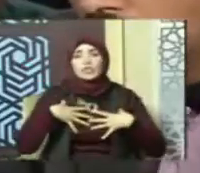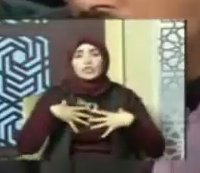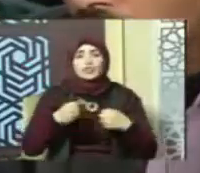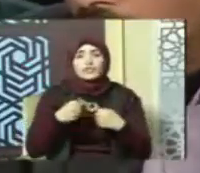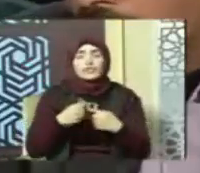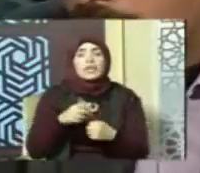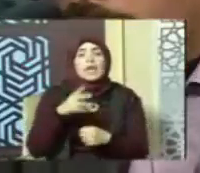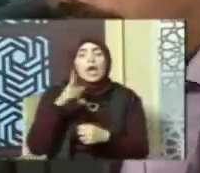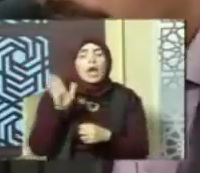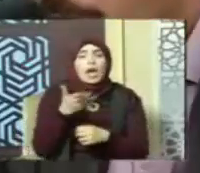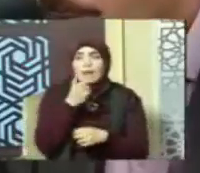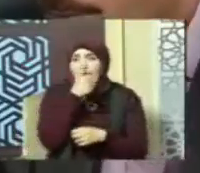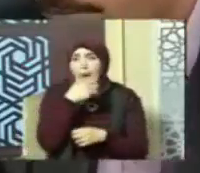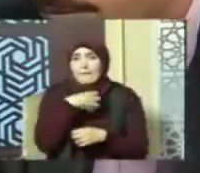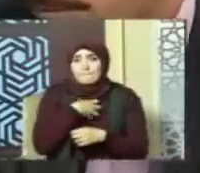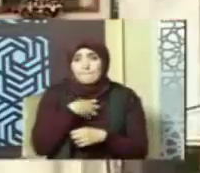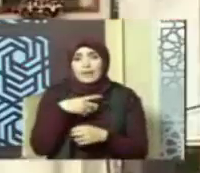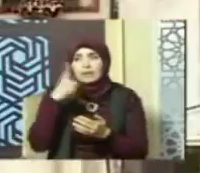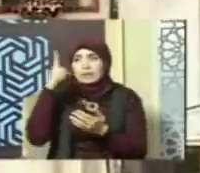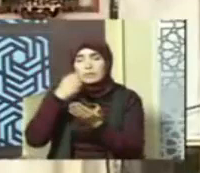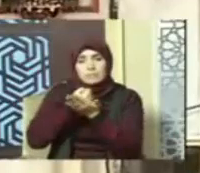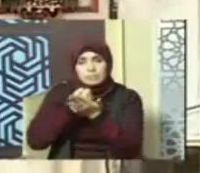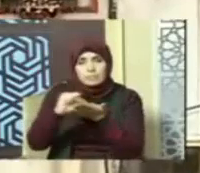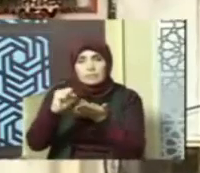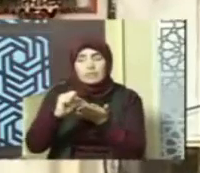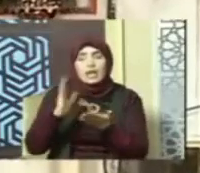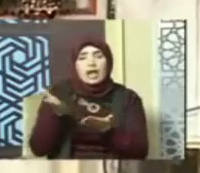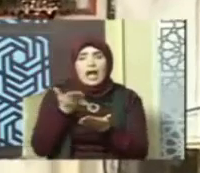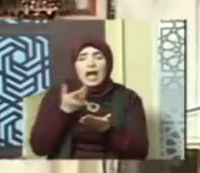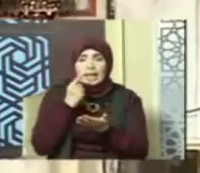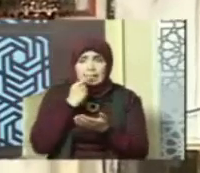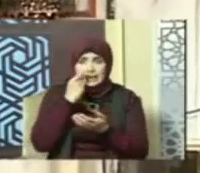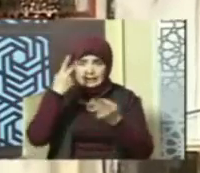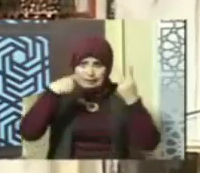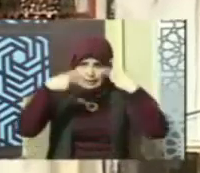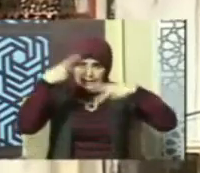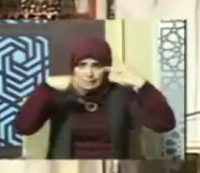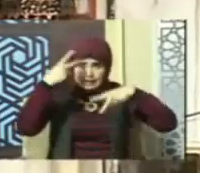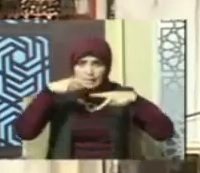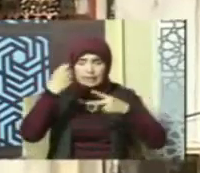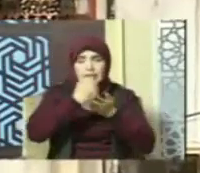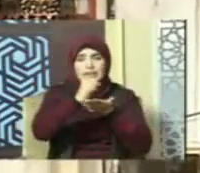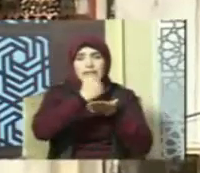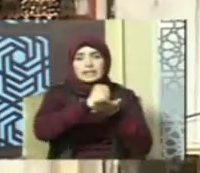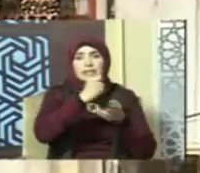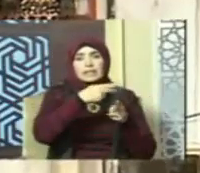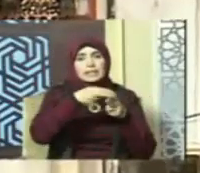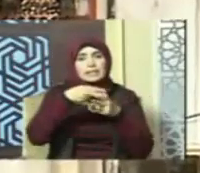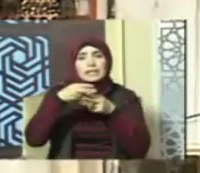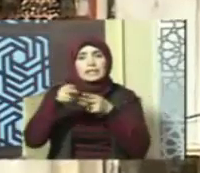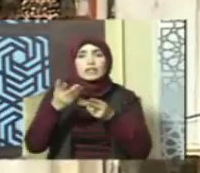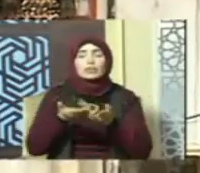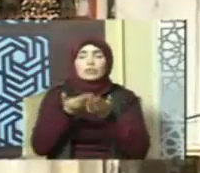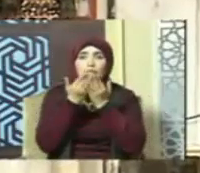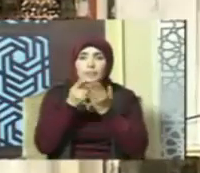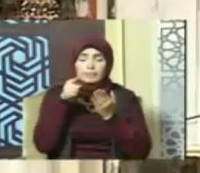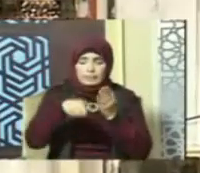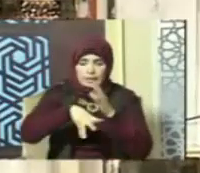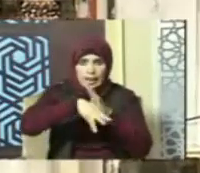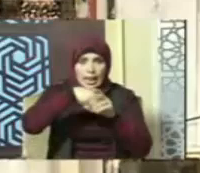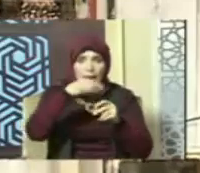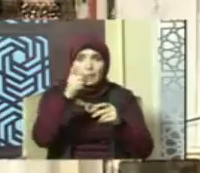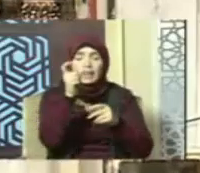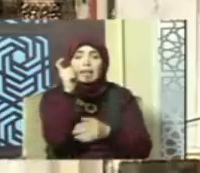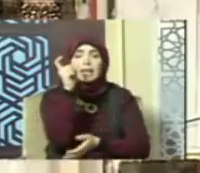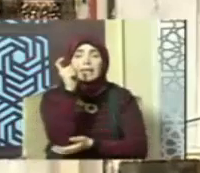ولا همّا إلا فرجته، ولا مدينا إلا سددت عنه. اللهم من أقام هذا الصرح